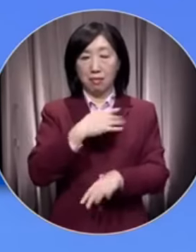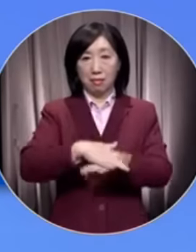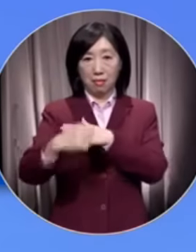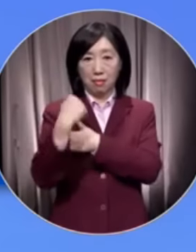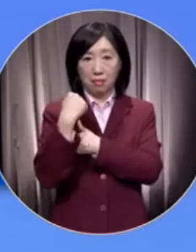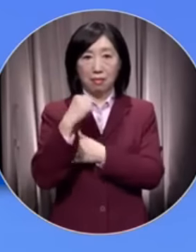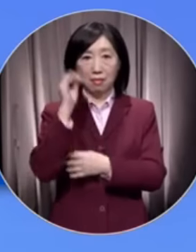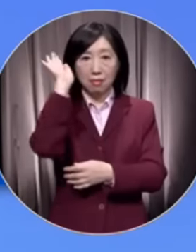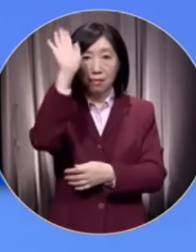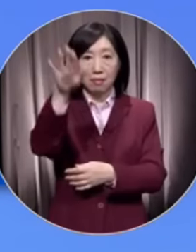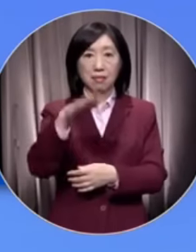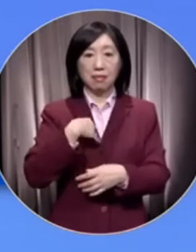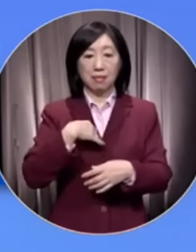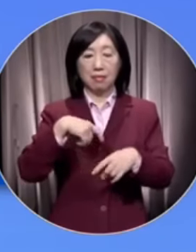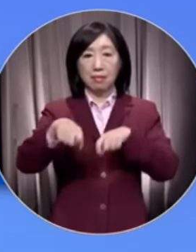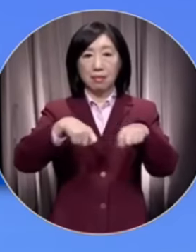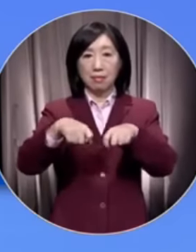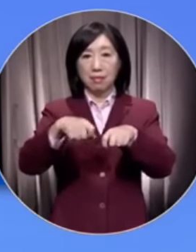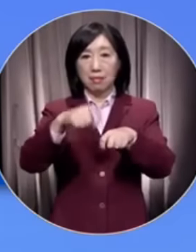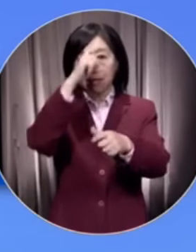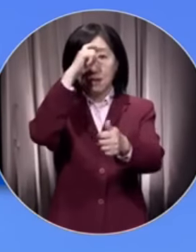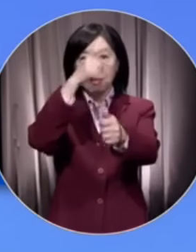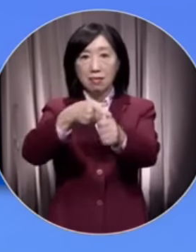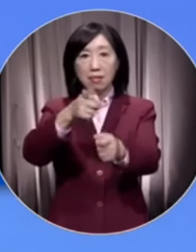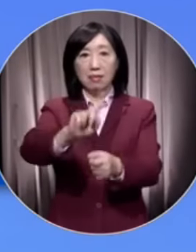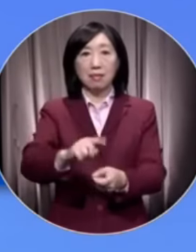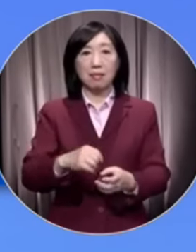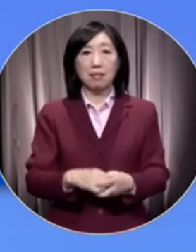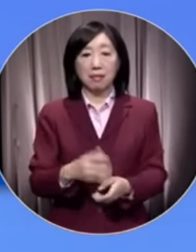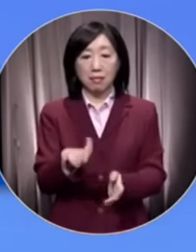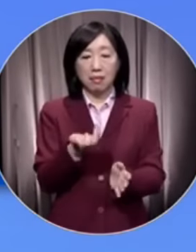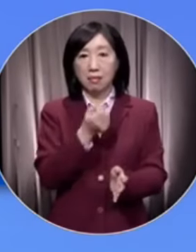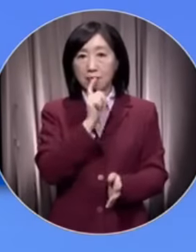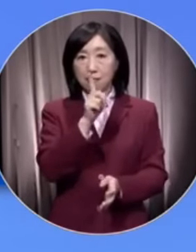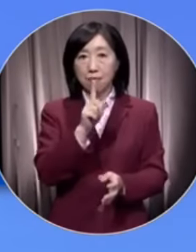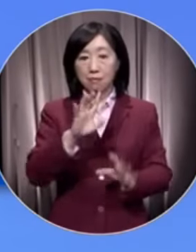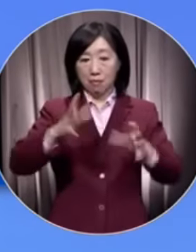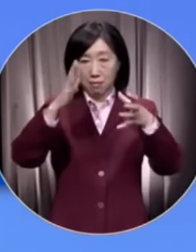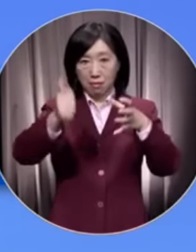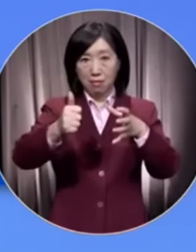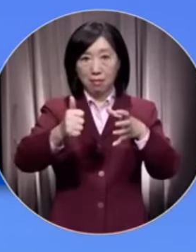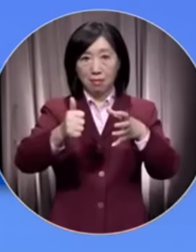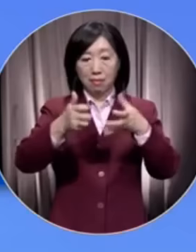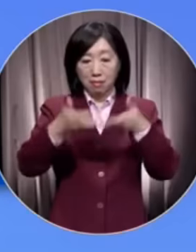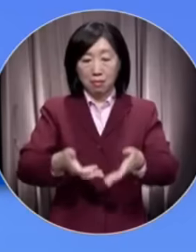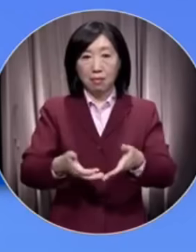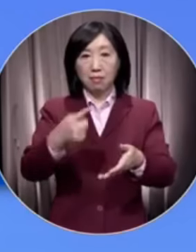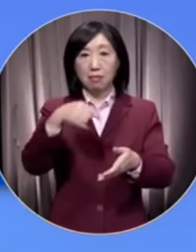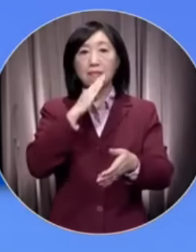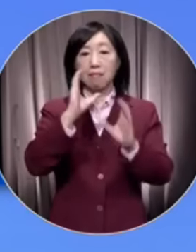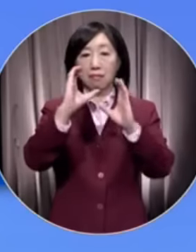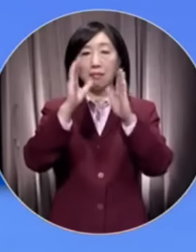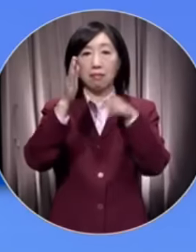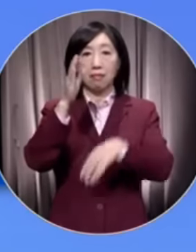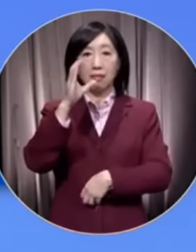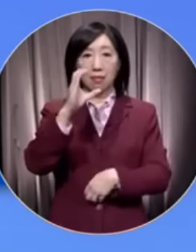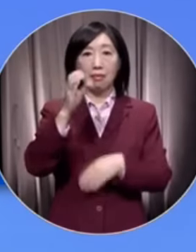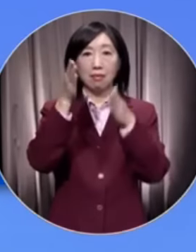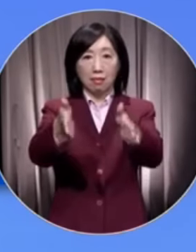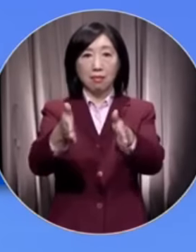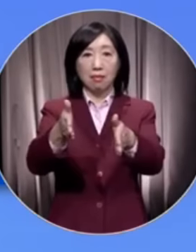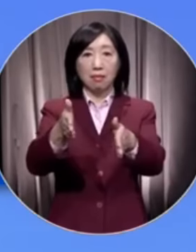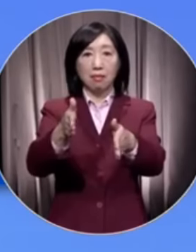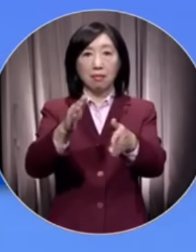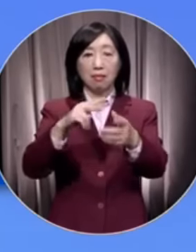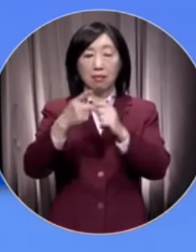些未来我们的规划的愿景，也就是我刚刚所说的，总统最重要的就指出方向和未来